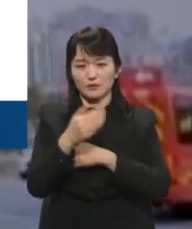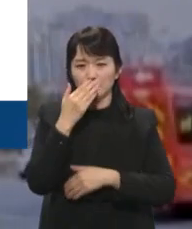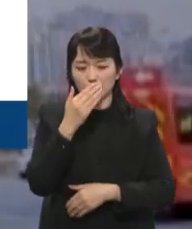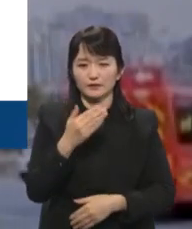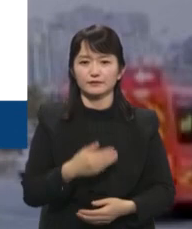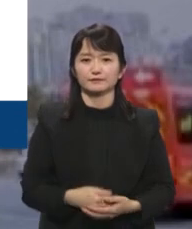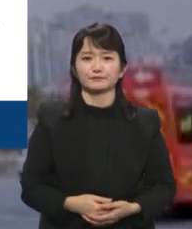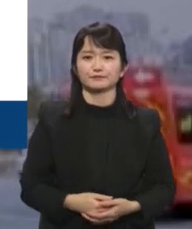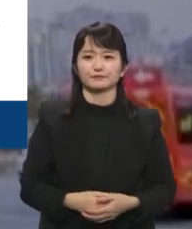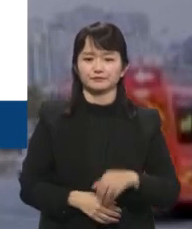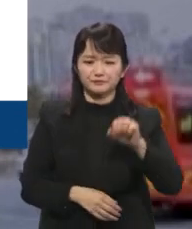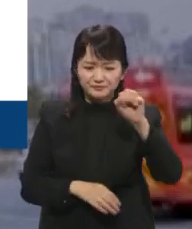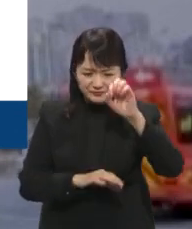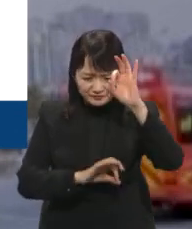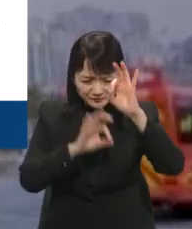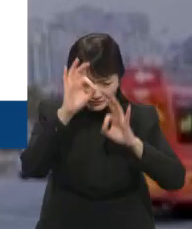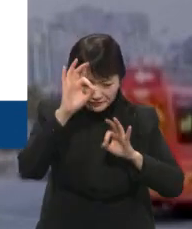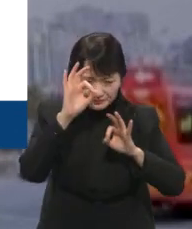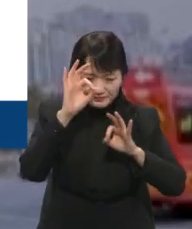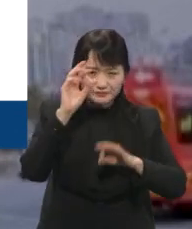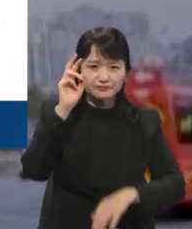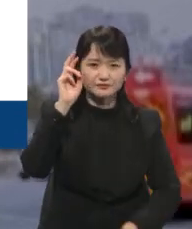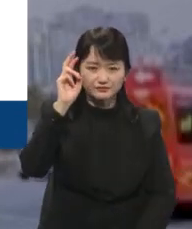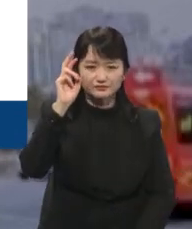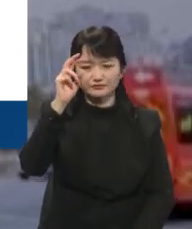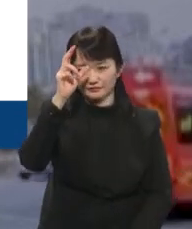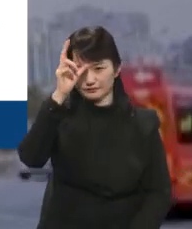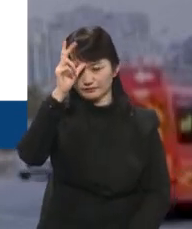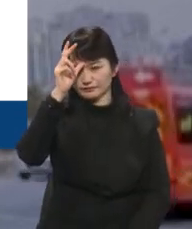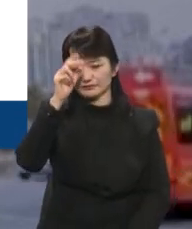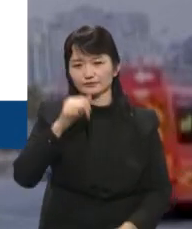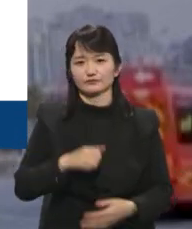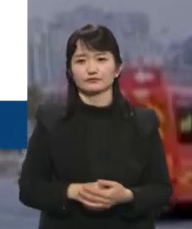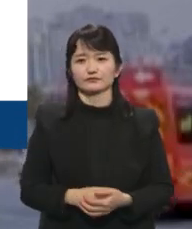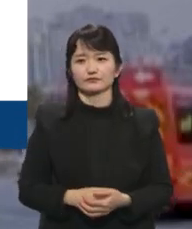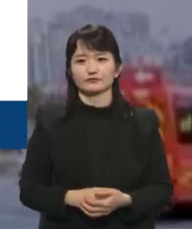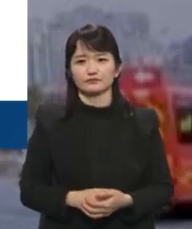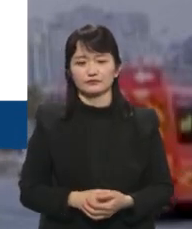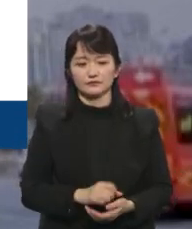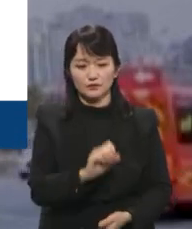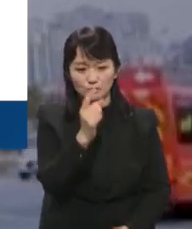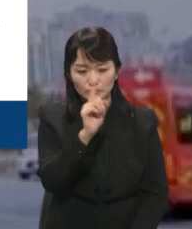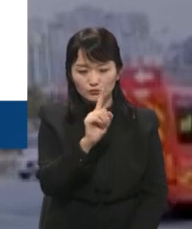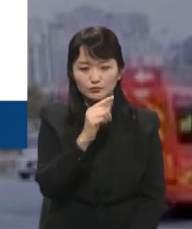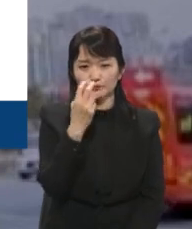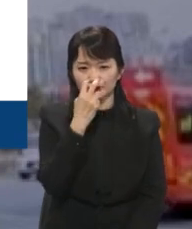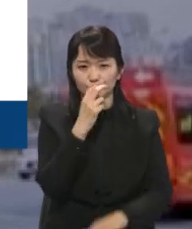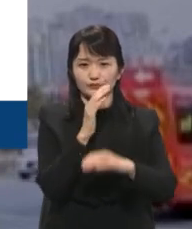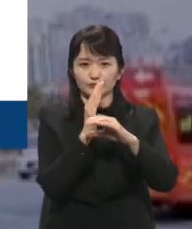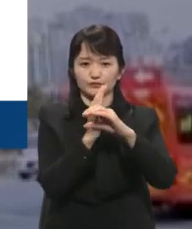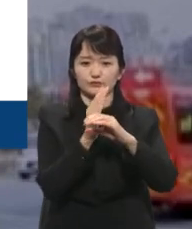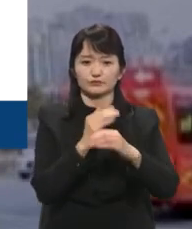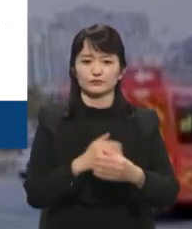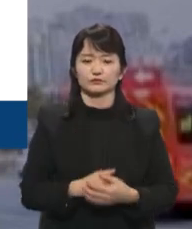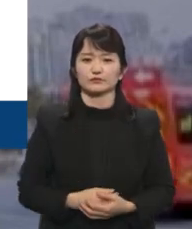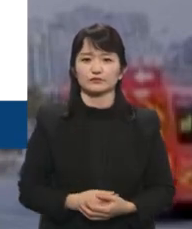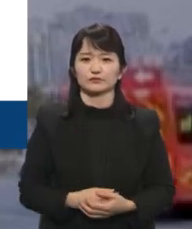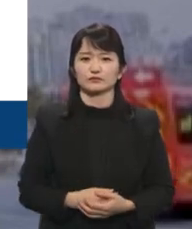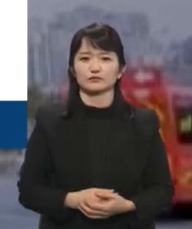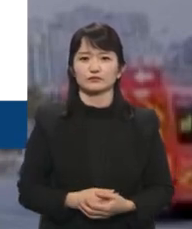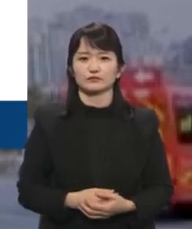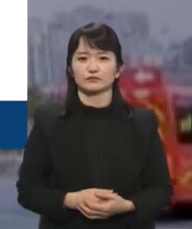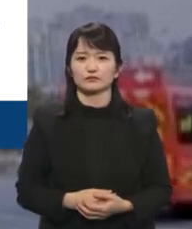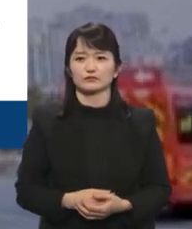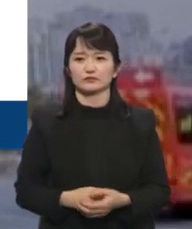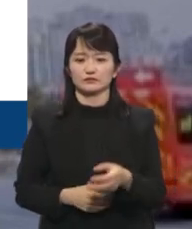운전자 부주의로 사고가 발생한 걸로 추정하고 경찰은 이제 정확 사고 경의를 조사하고 있는 상황인데 변호사님 이게